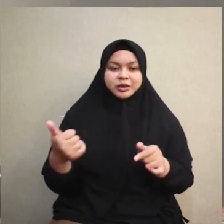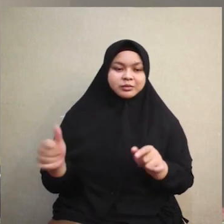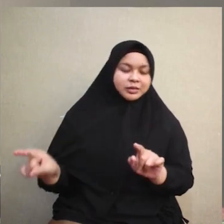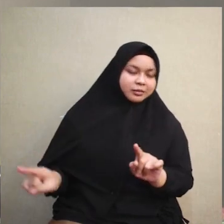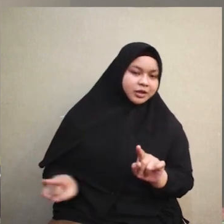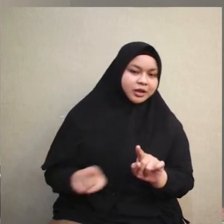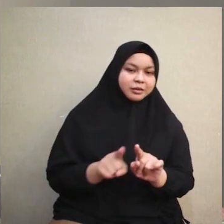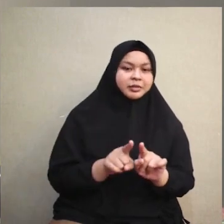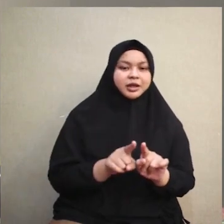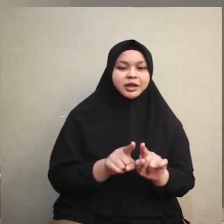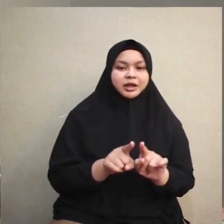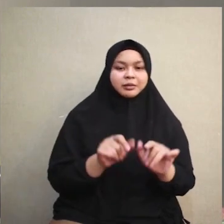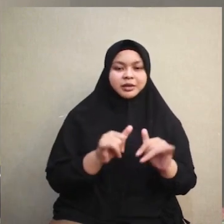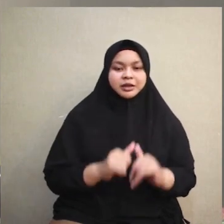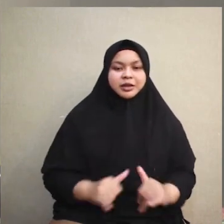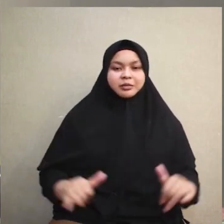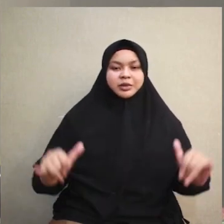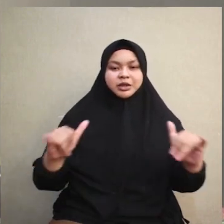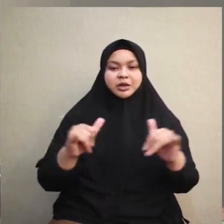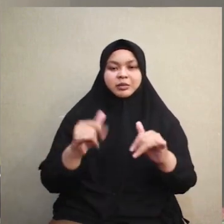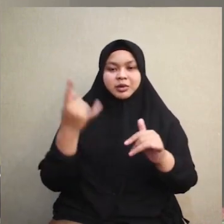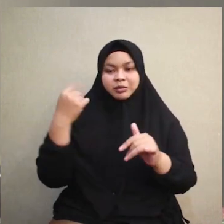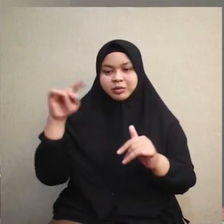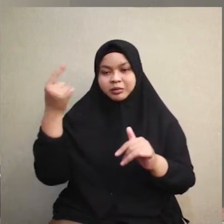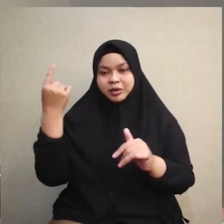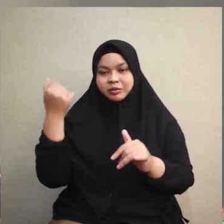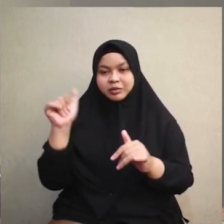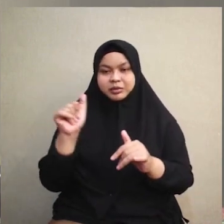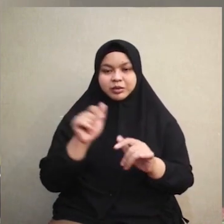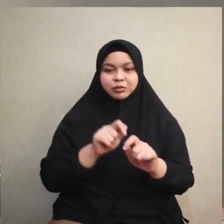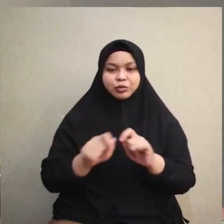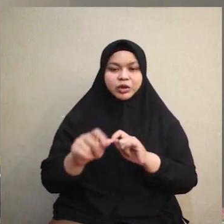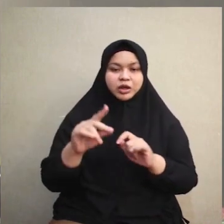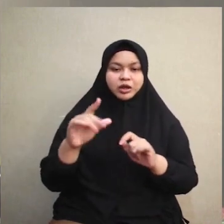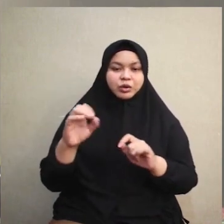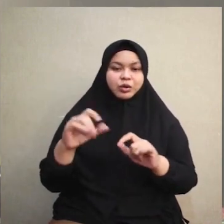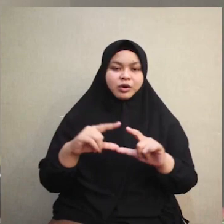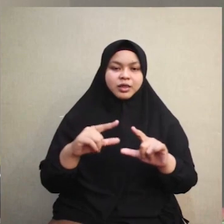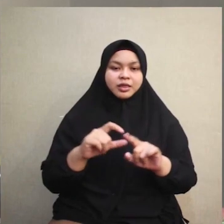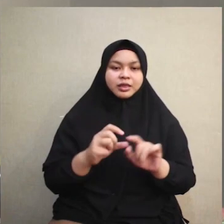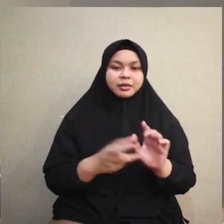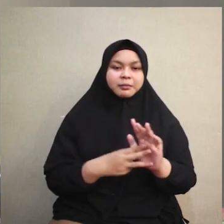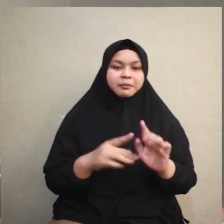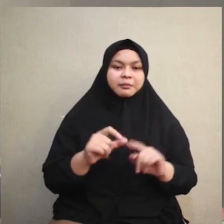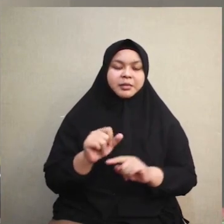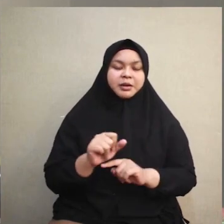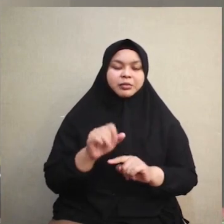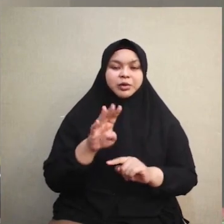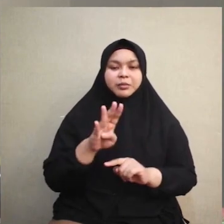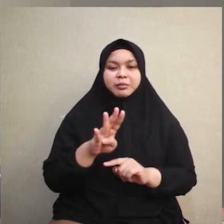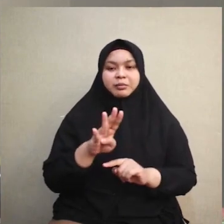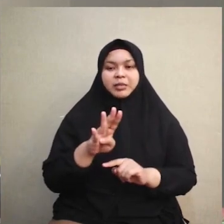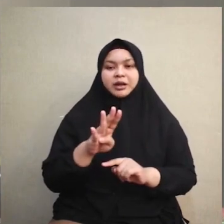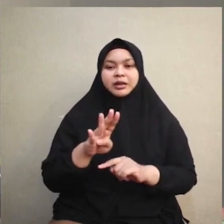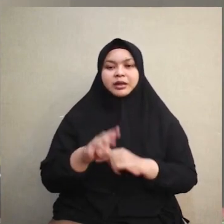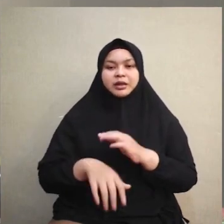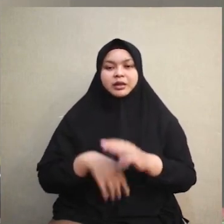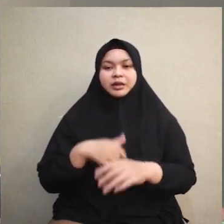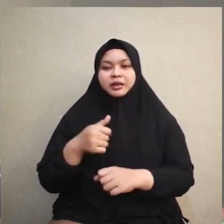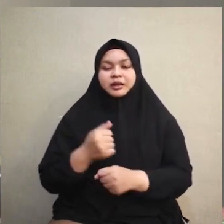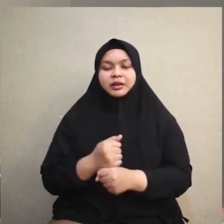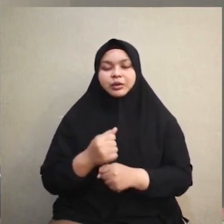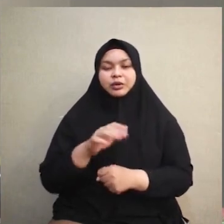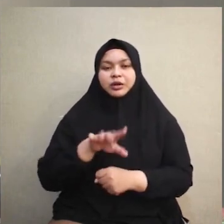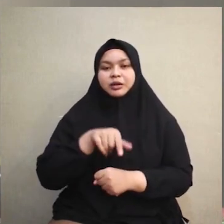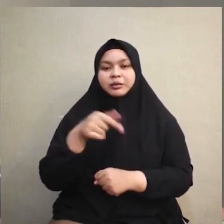atau bersama-sama gitu dengan pemerintah bikin road map tuh untuk 45 tahun ke depan kerja apa yang bisa kita lakukan bareng-bareng untuk